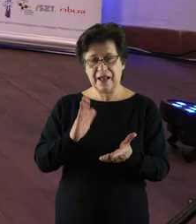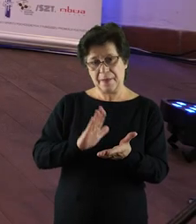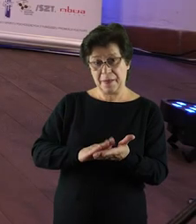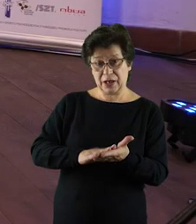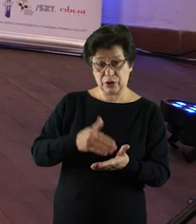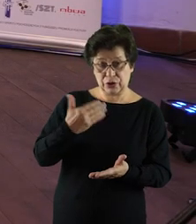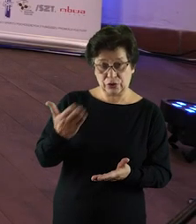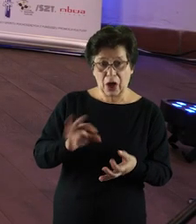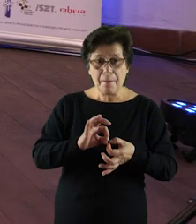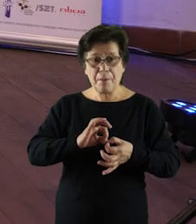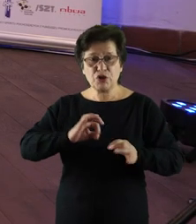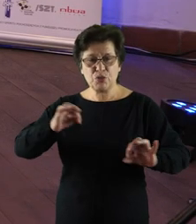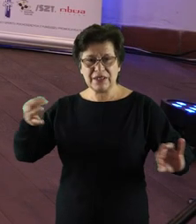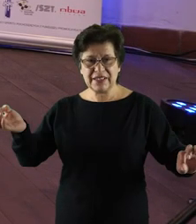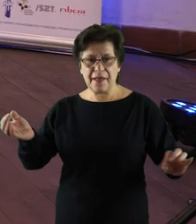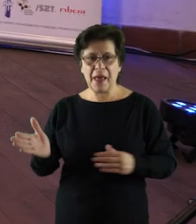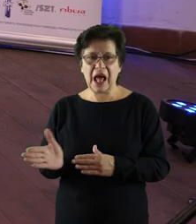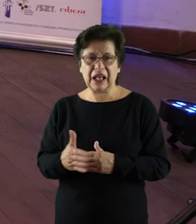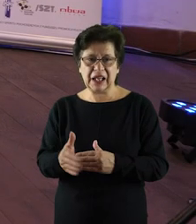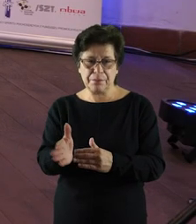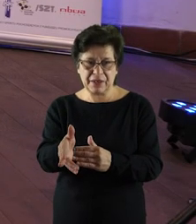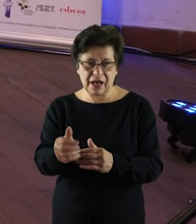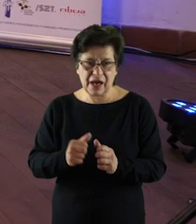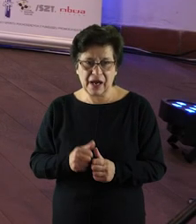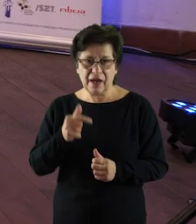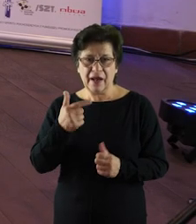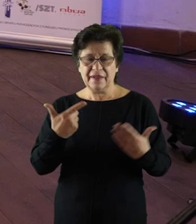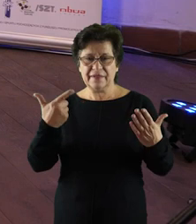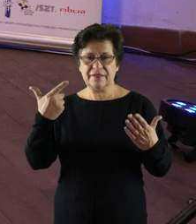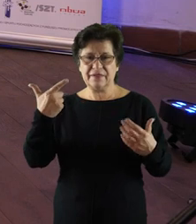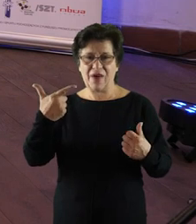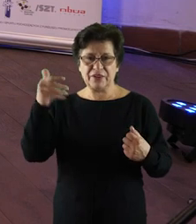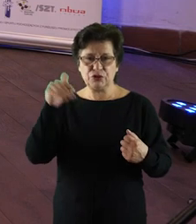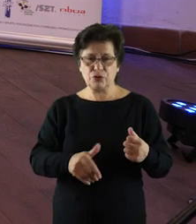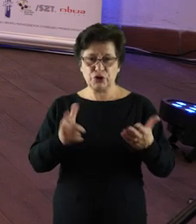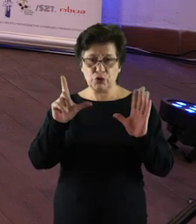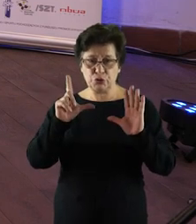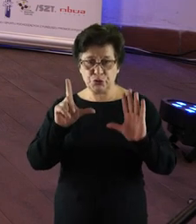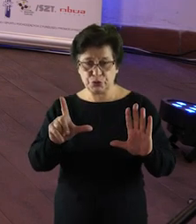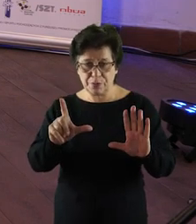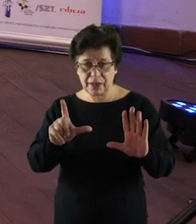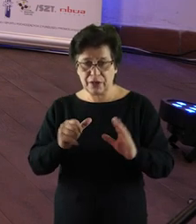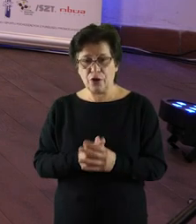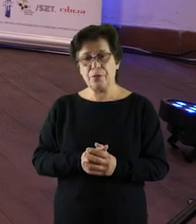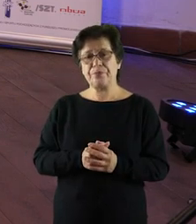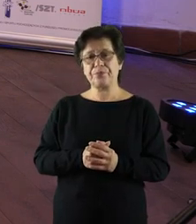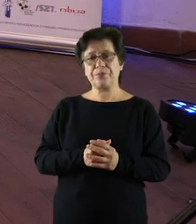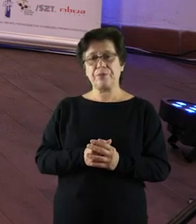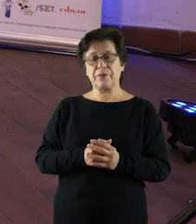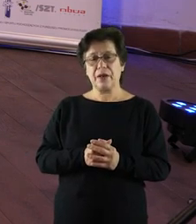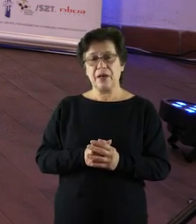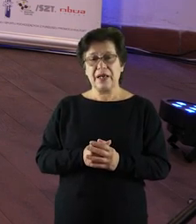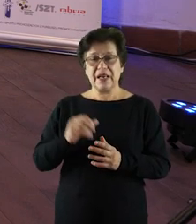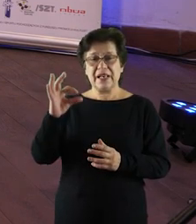którą ma nasz kolega, została książką roku 2007. Pierwsze miejsce w konkursie Astrid Lindgren.